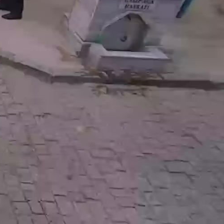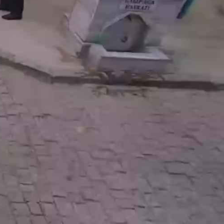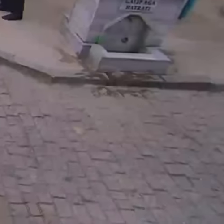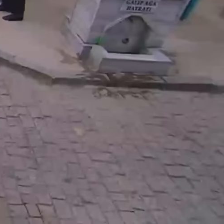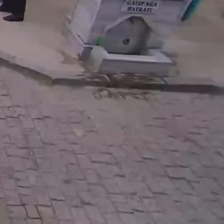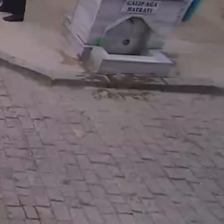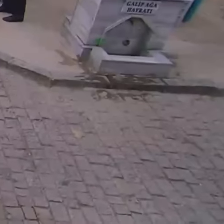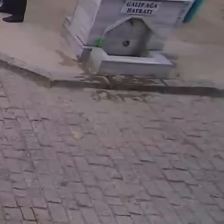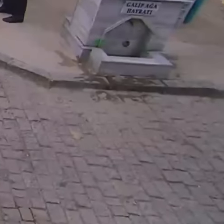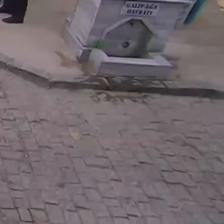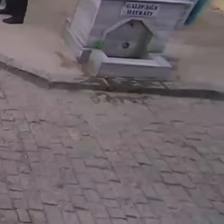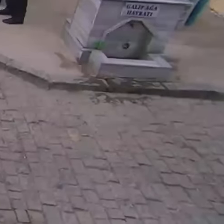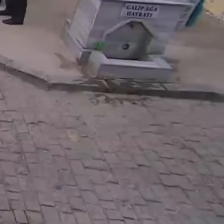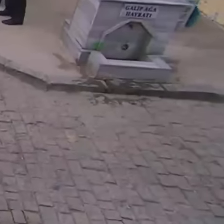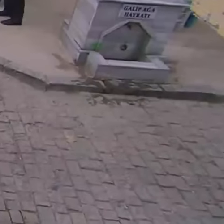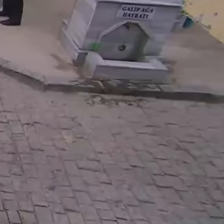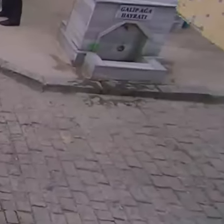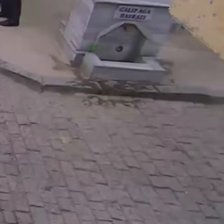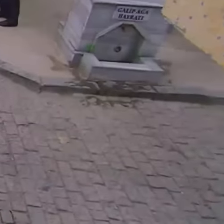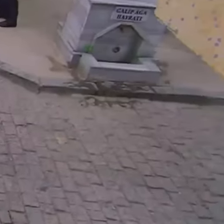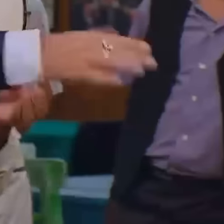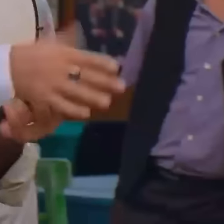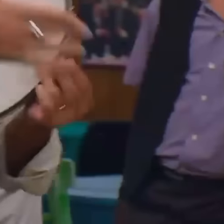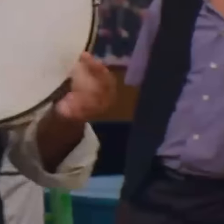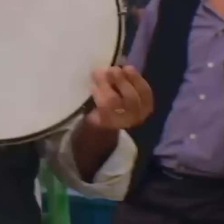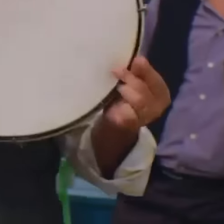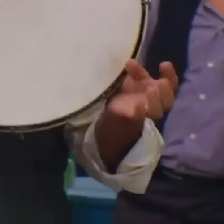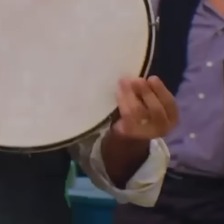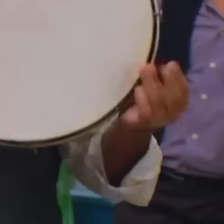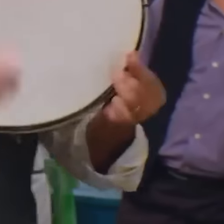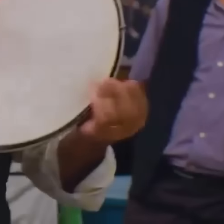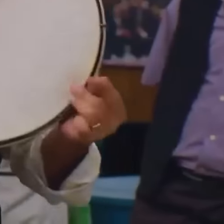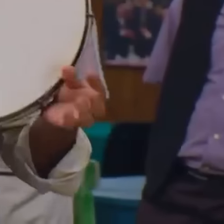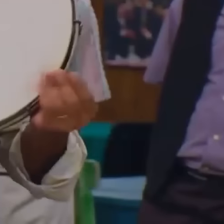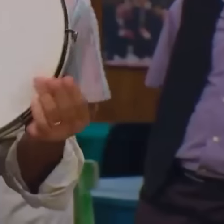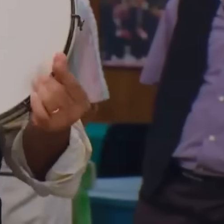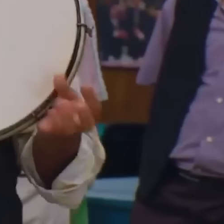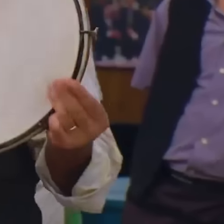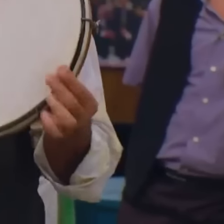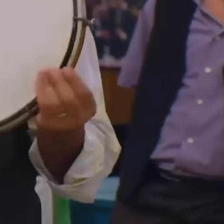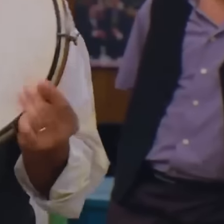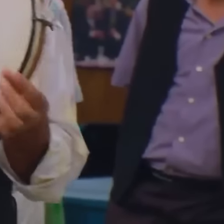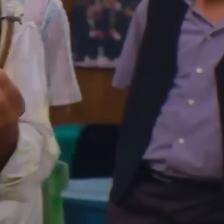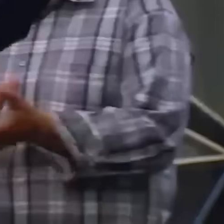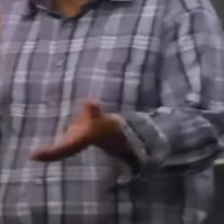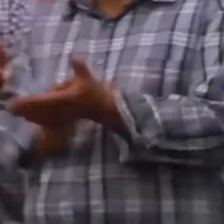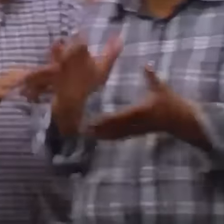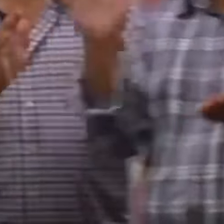Cümbüşü duyan gelmiş. Sütçü, postacı, esnaf, meraklı kadınlar, mahalleden adamlar hepsi oradalar.